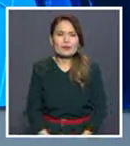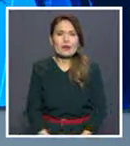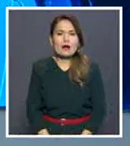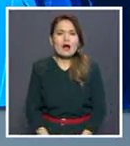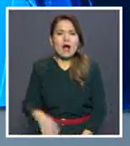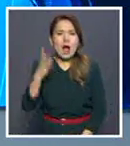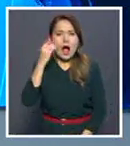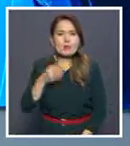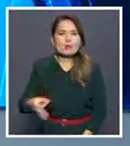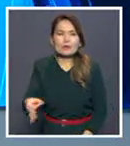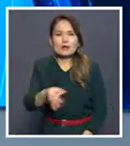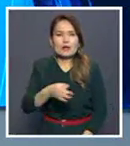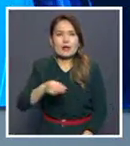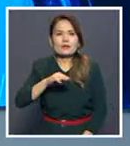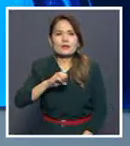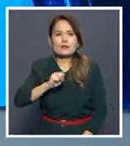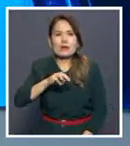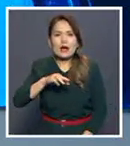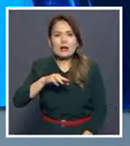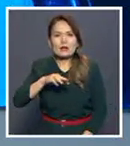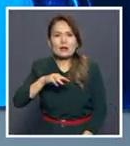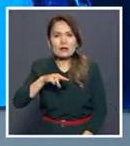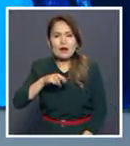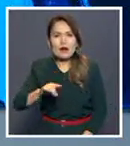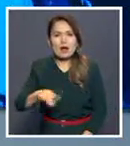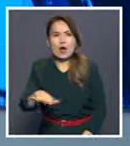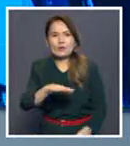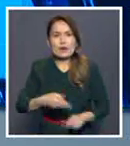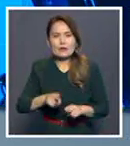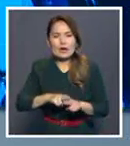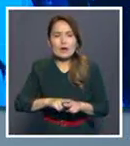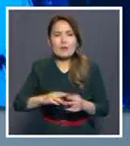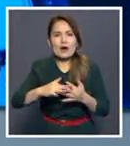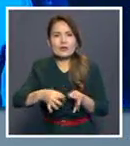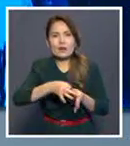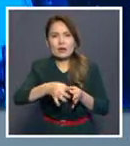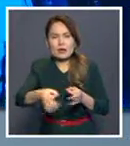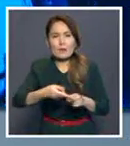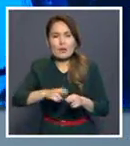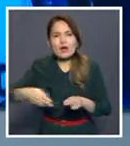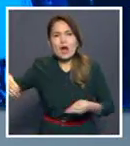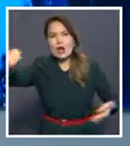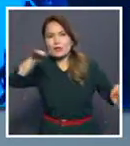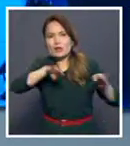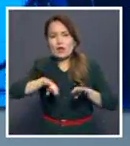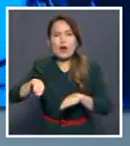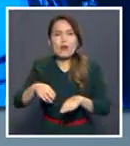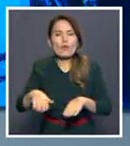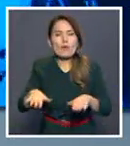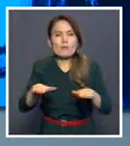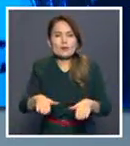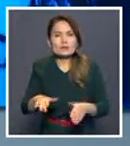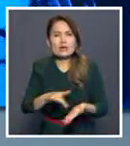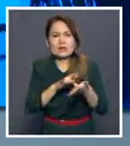Ел жаңалықтарына оралайық. Алматы облысы Талғар ауданы Бесқайнар ауылдық аймағында Ой-Қарағай тау-шаңғы кешені ашылды. Алып